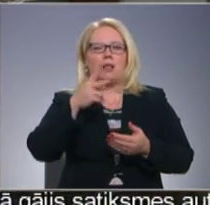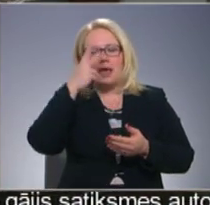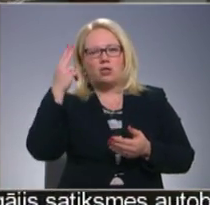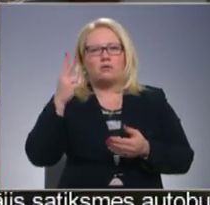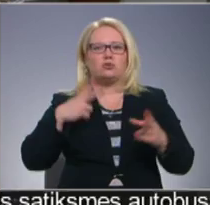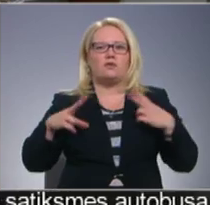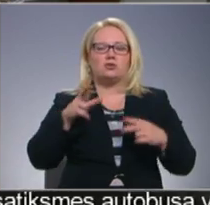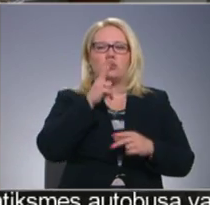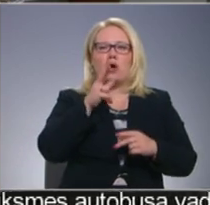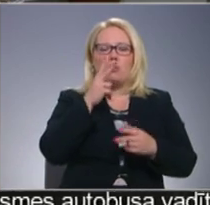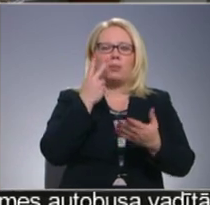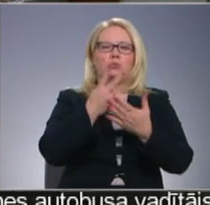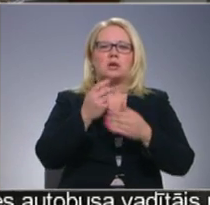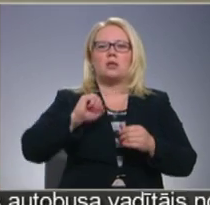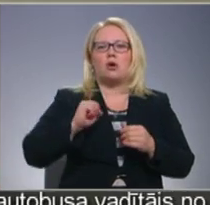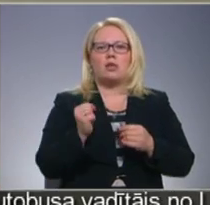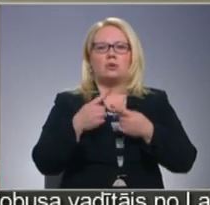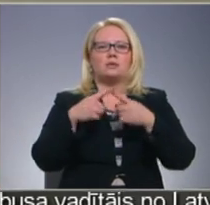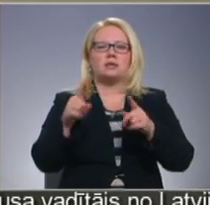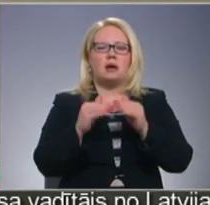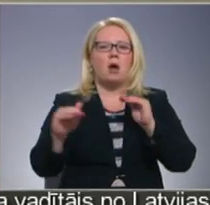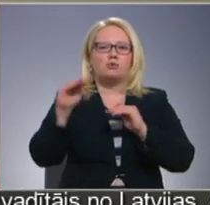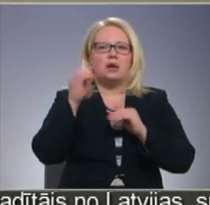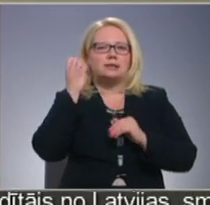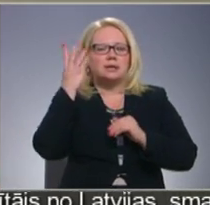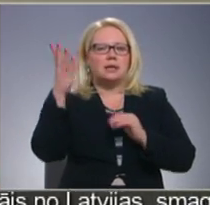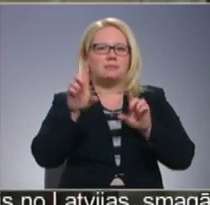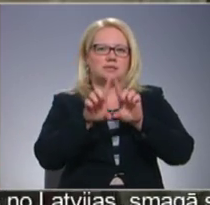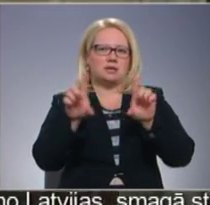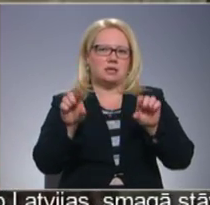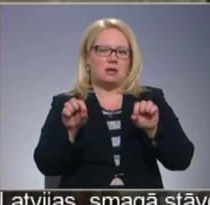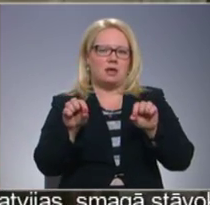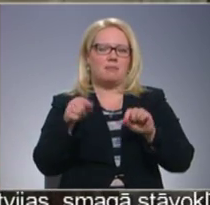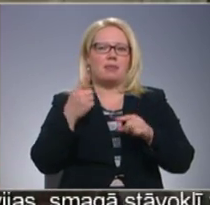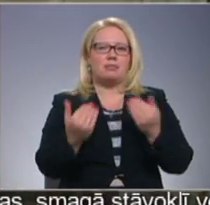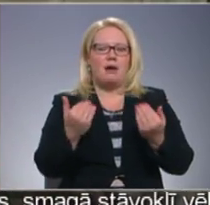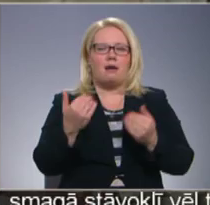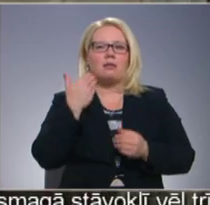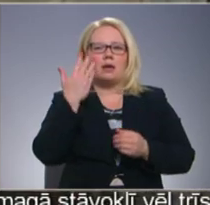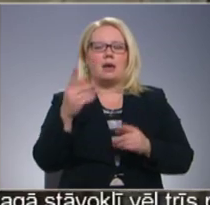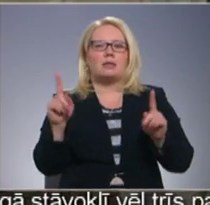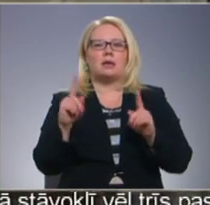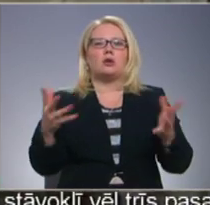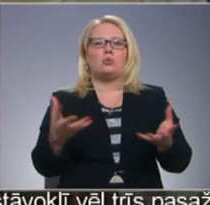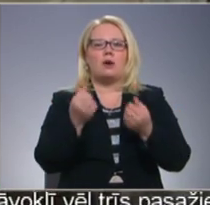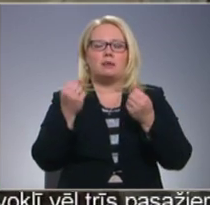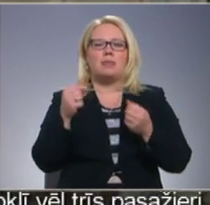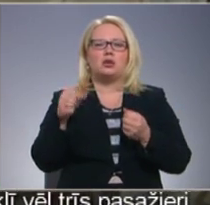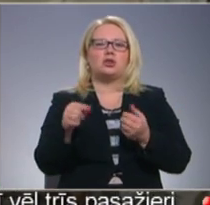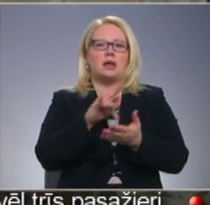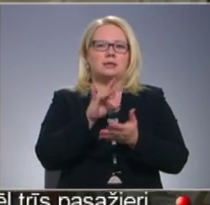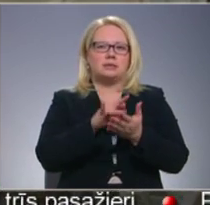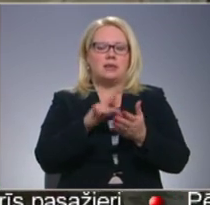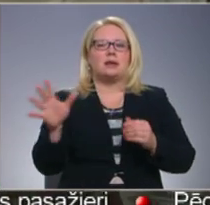universitātēm un Daugavpili uzskata arī kolēģi no citām augstākās izglītības iestādēm. Tagad, kad ir nodibināts šāds centrs,